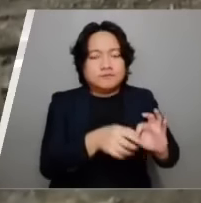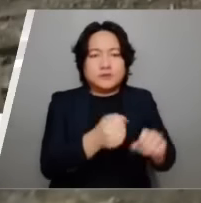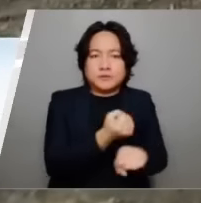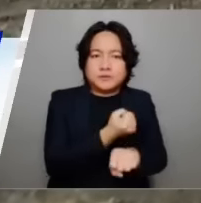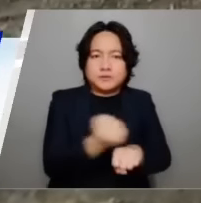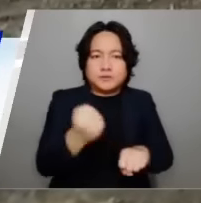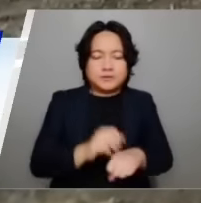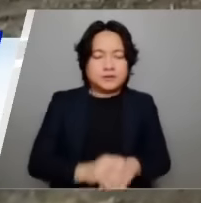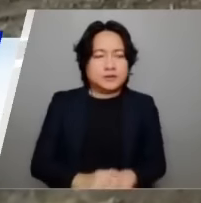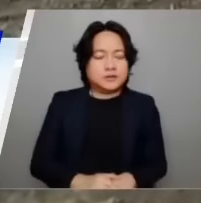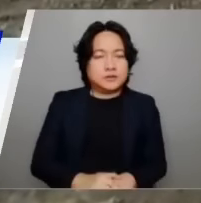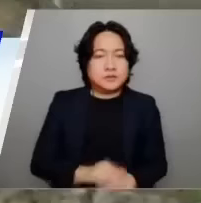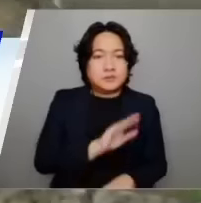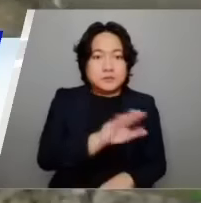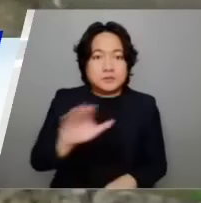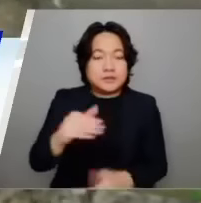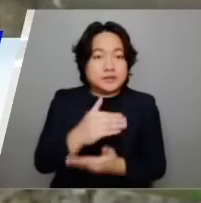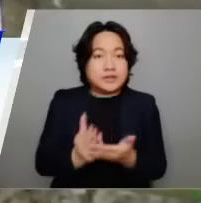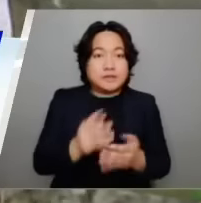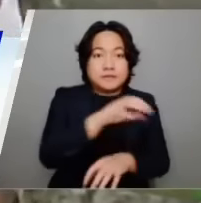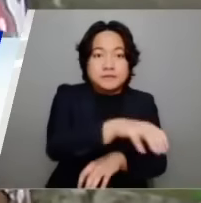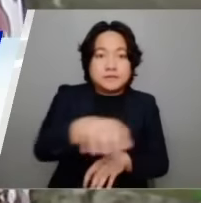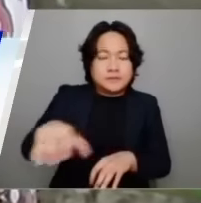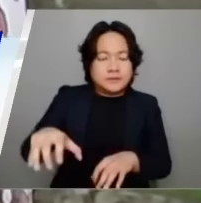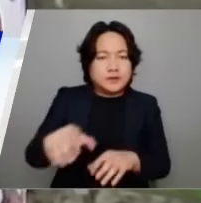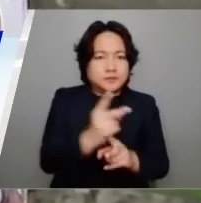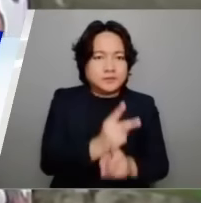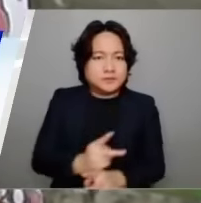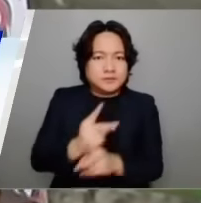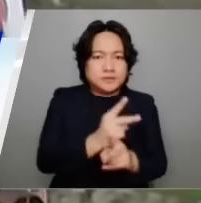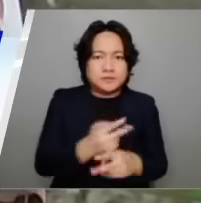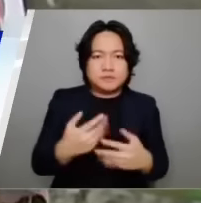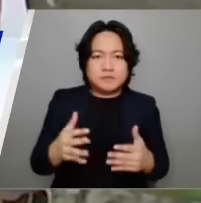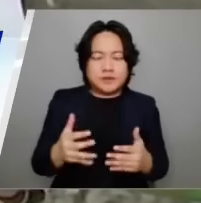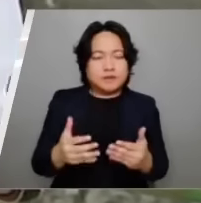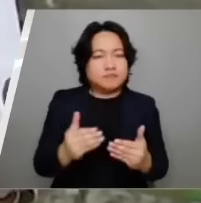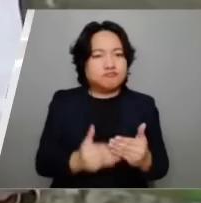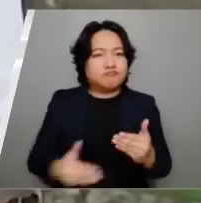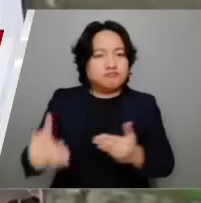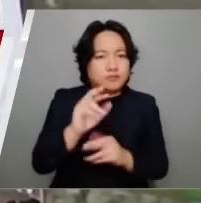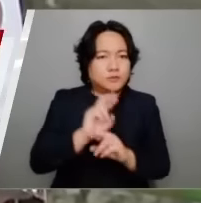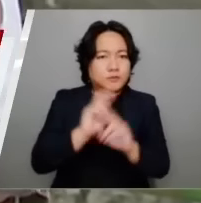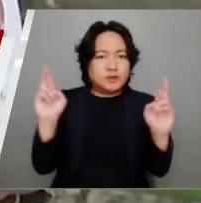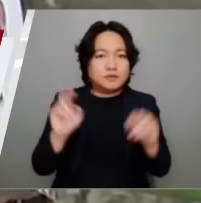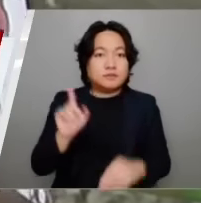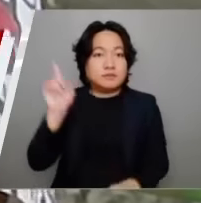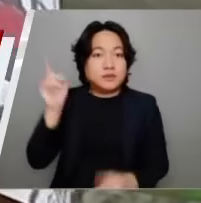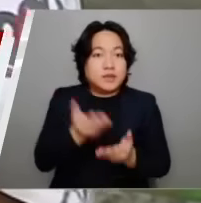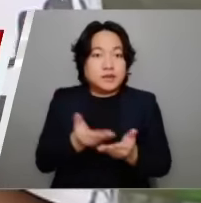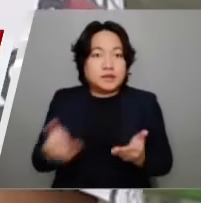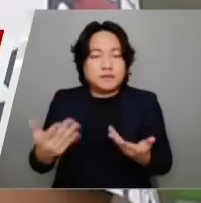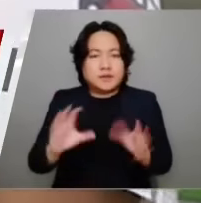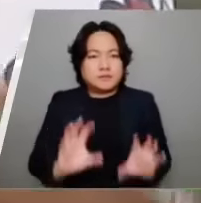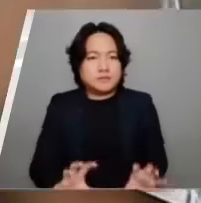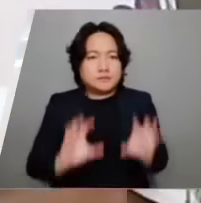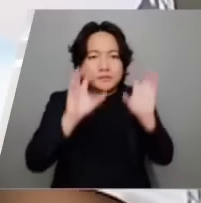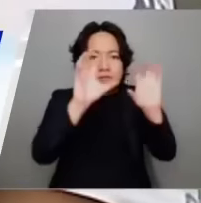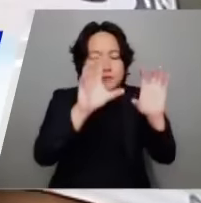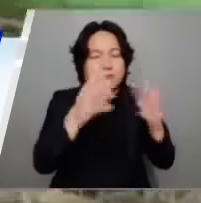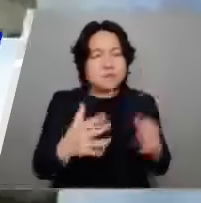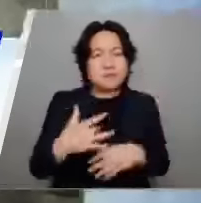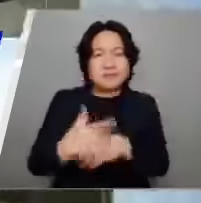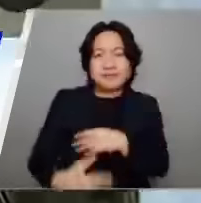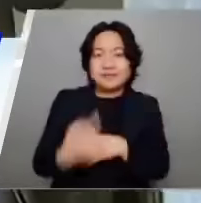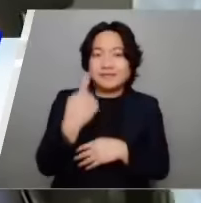rin ang iba pang residente. Pong gamit ko sa amin, naka-ready na po kanina pang maga, tsaka itinas ko na rin po yung mga gamit namin na pwedeng pasukin ng